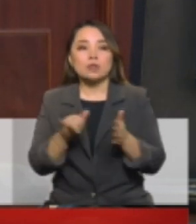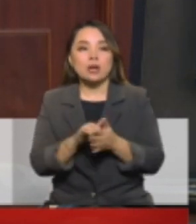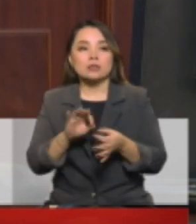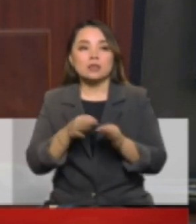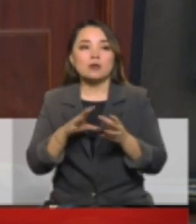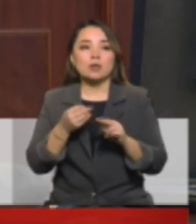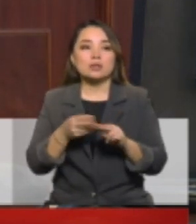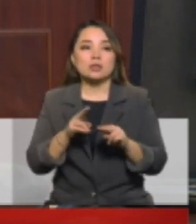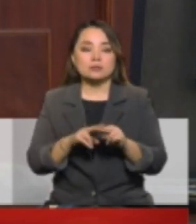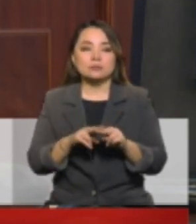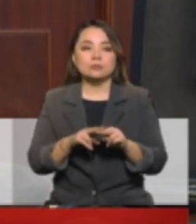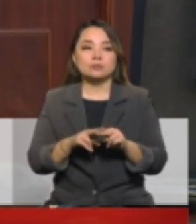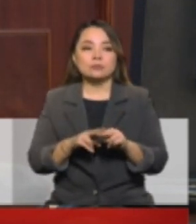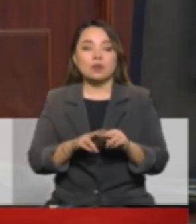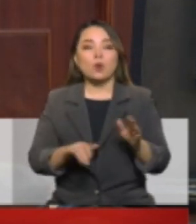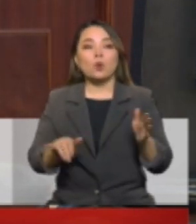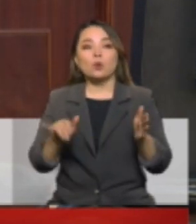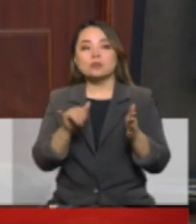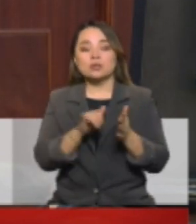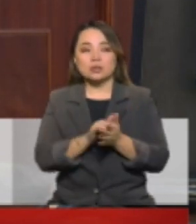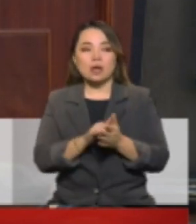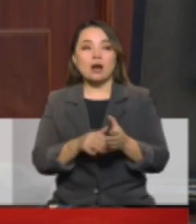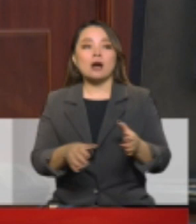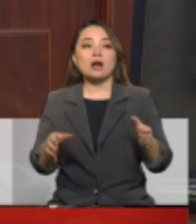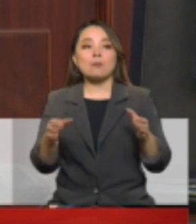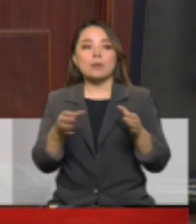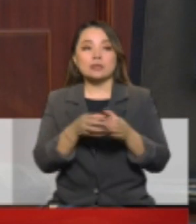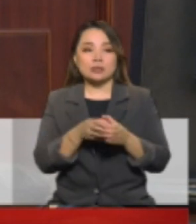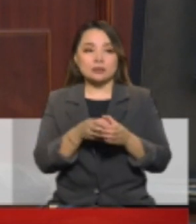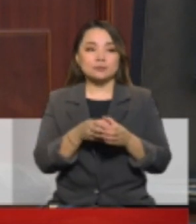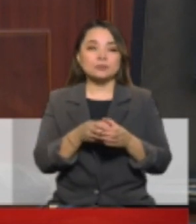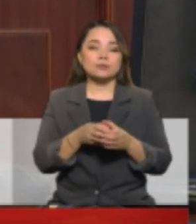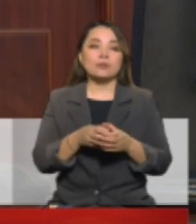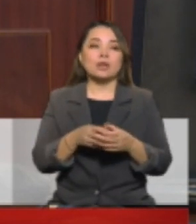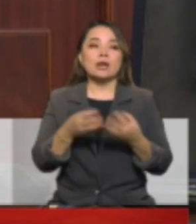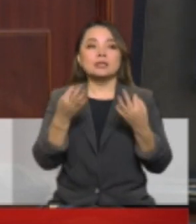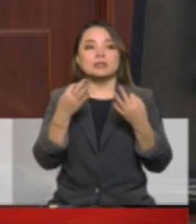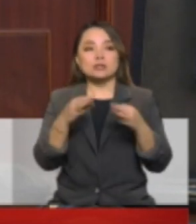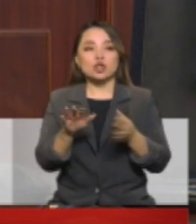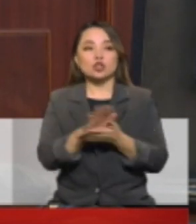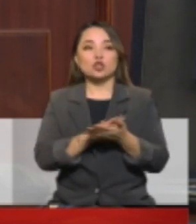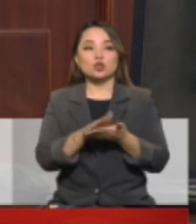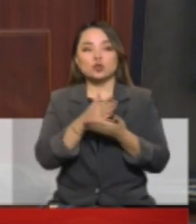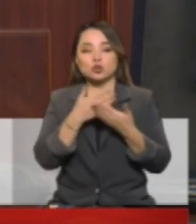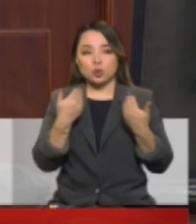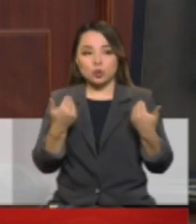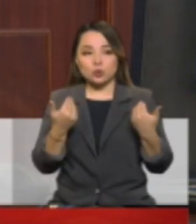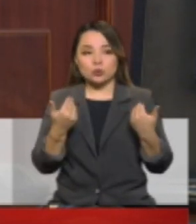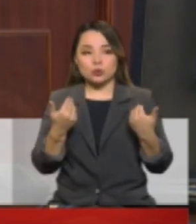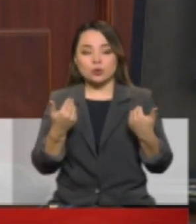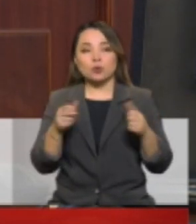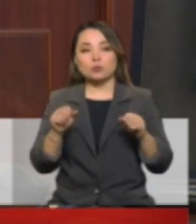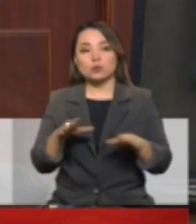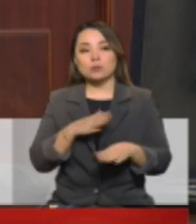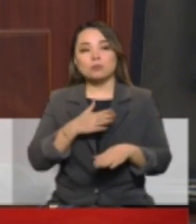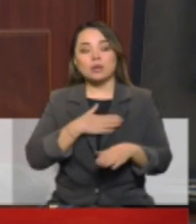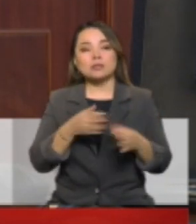Қазір мына қондырғыш компанияларда лицензия мүлдем жоқ. Мүмкін